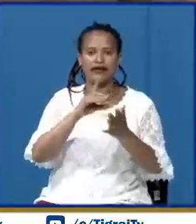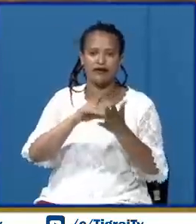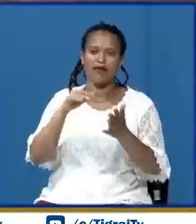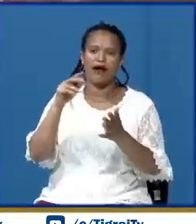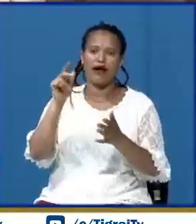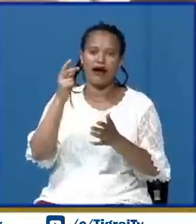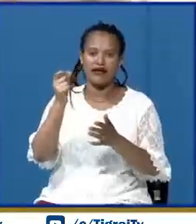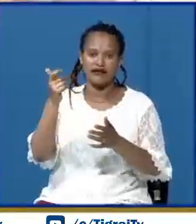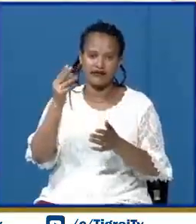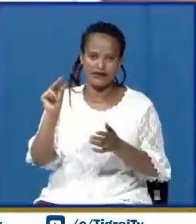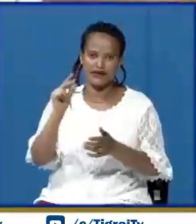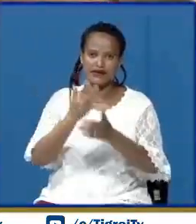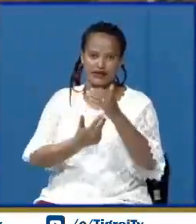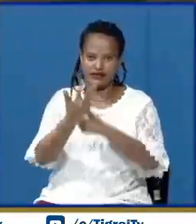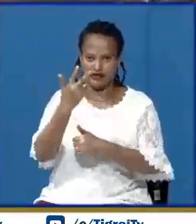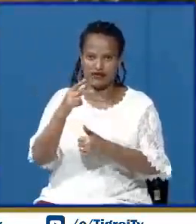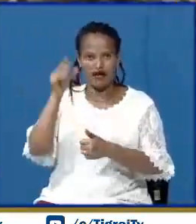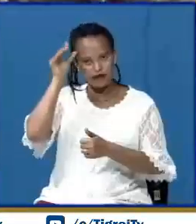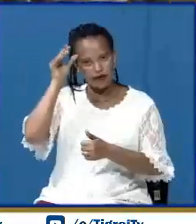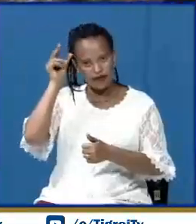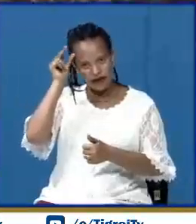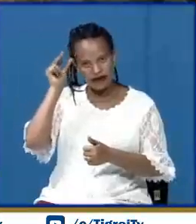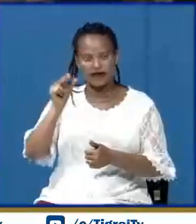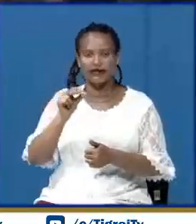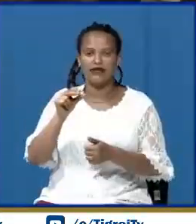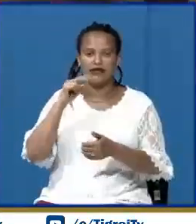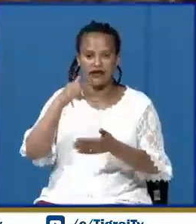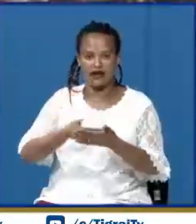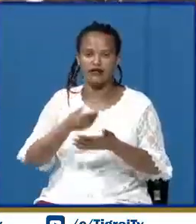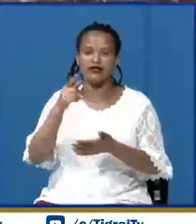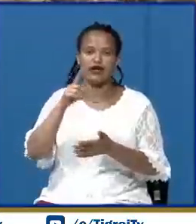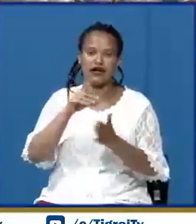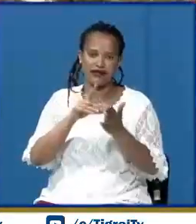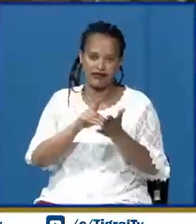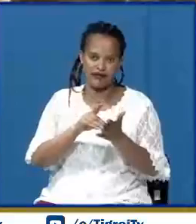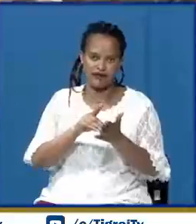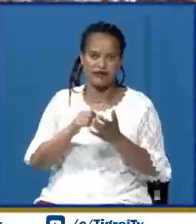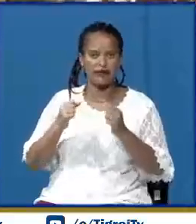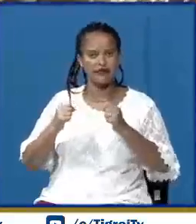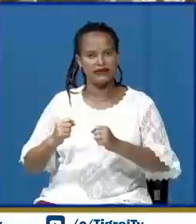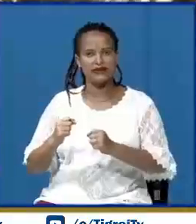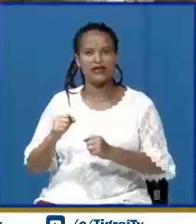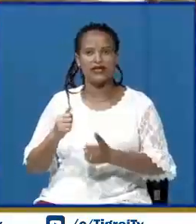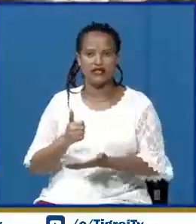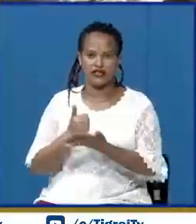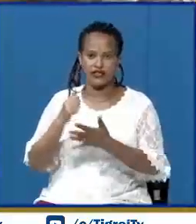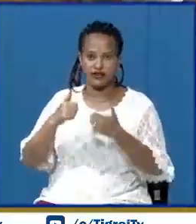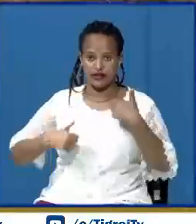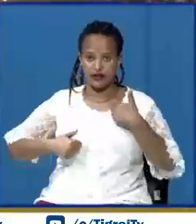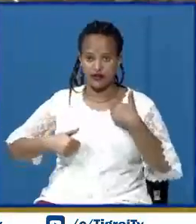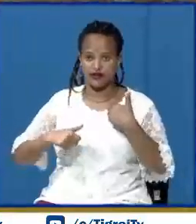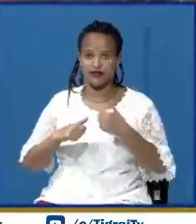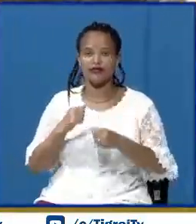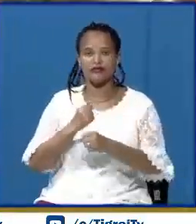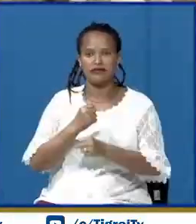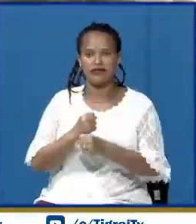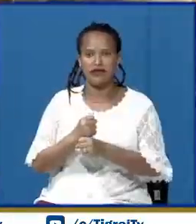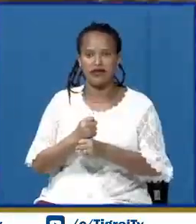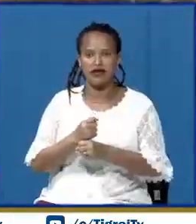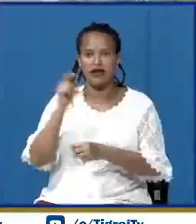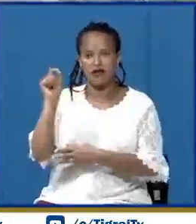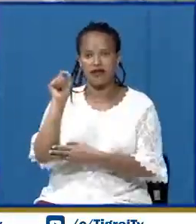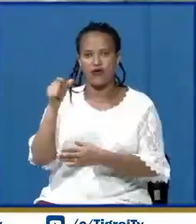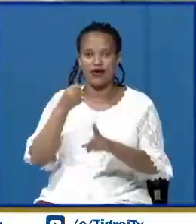ኣፅብ እንዳስላሴ ኣይታ ሃፍቶም ባራኸይ ብወገኖም ደቂ ኣንስትዮ እታ ከተማ ኣብ ምጥንኻር ደጀን ሰራዊት ዓሚመን ብምኻድ ኣብ